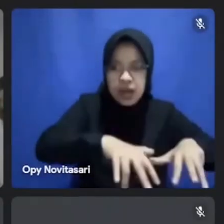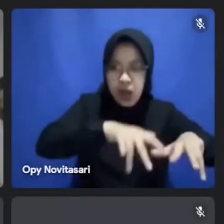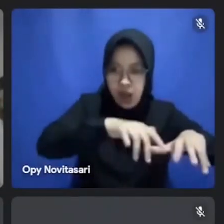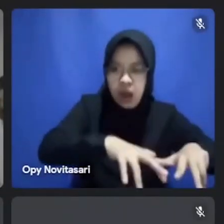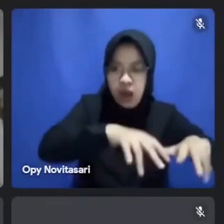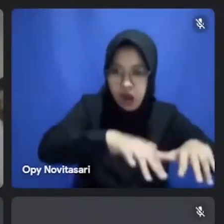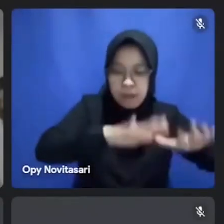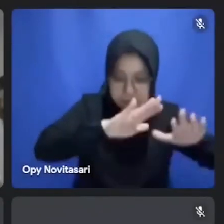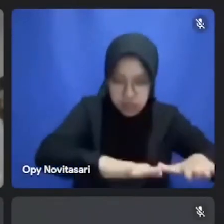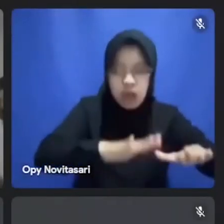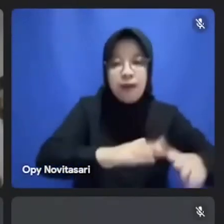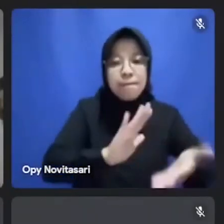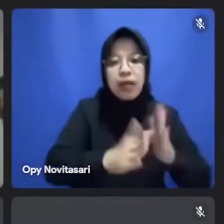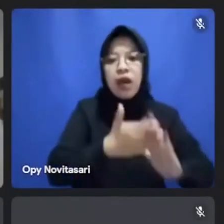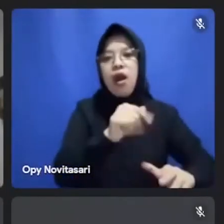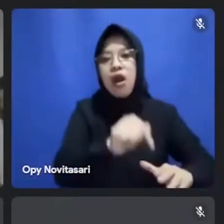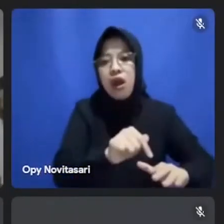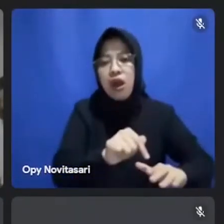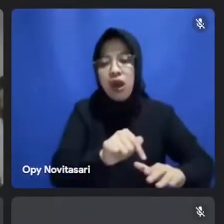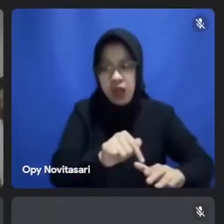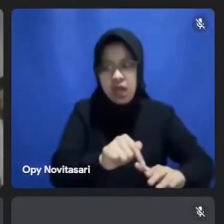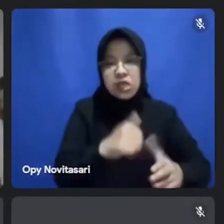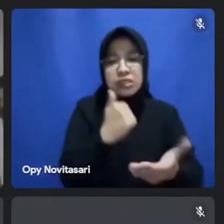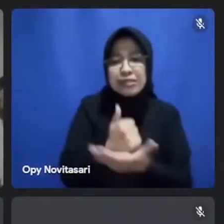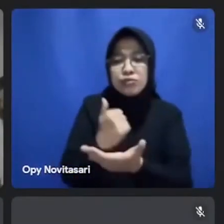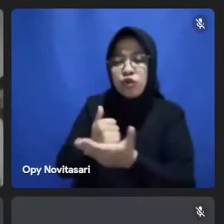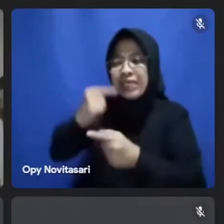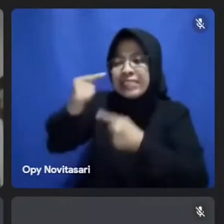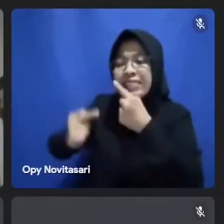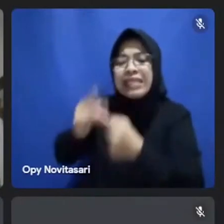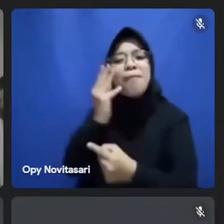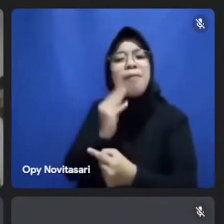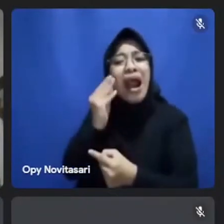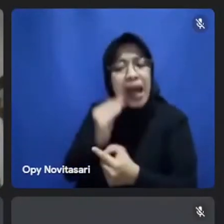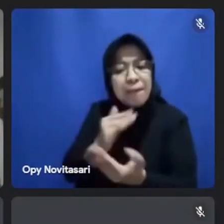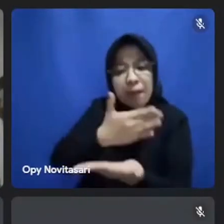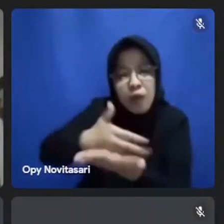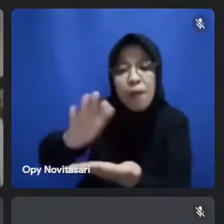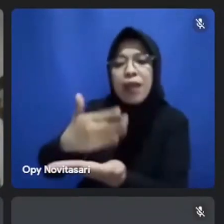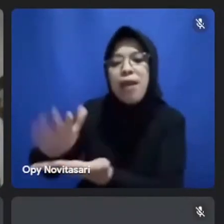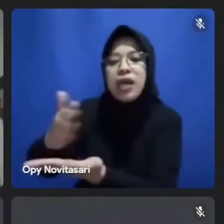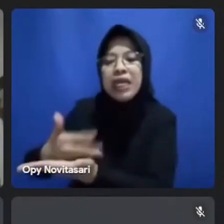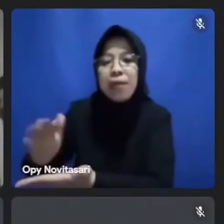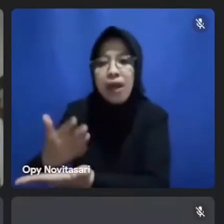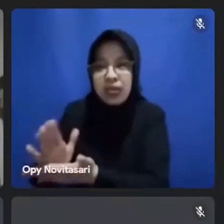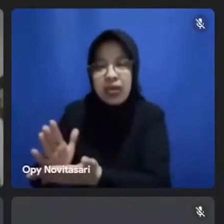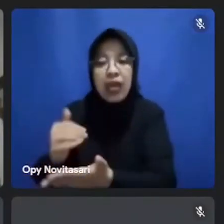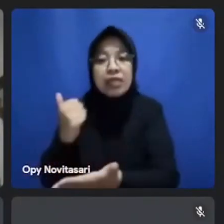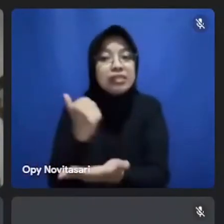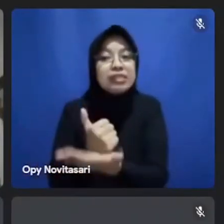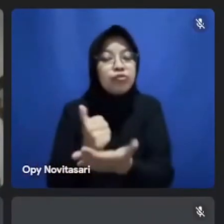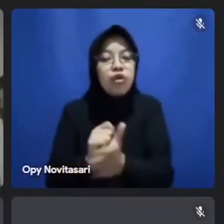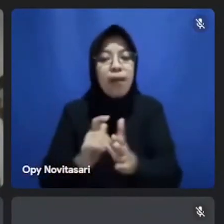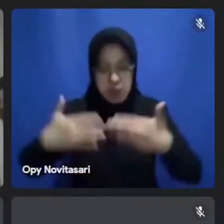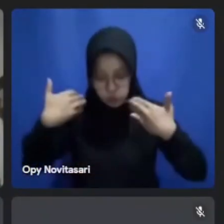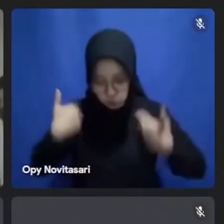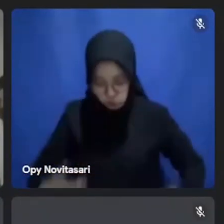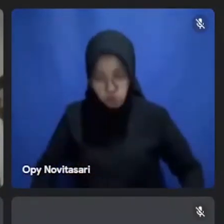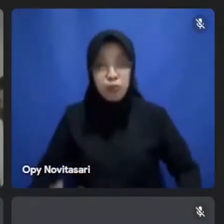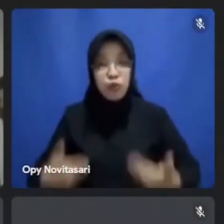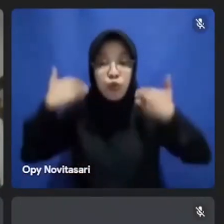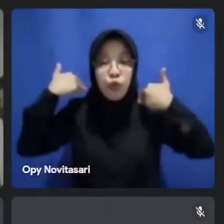dia ingin membagikan kepada khaya bahwa tubuh itu menerima